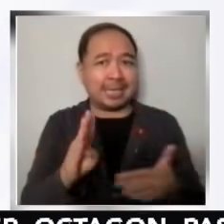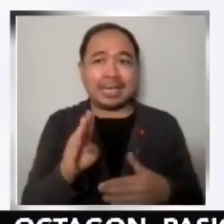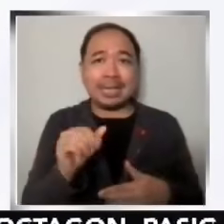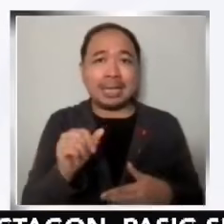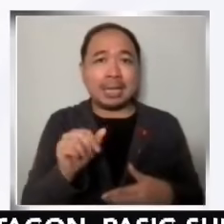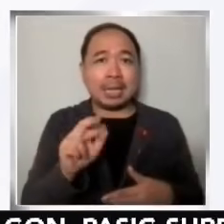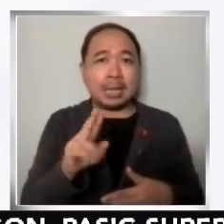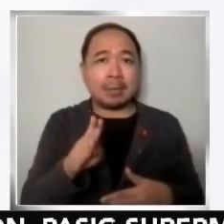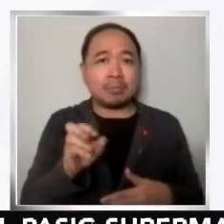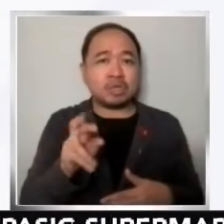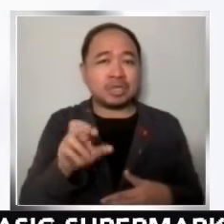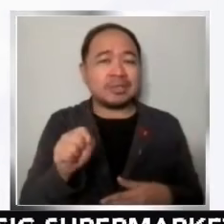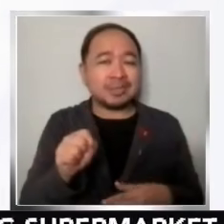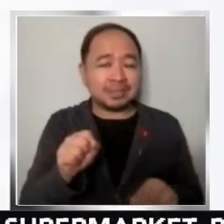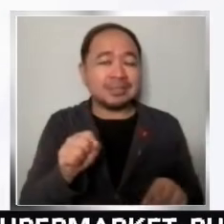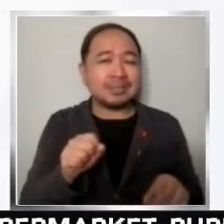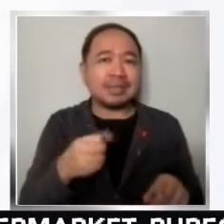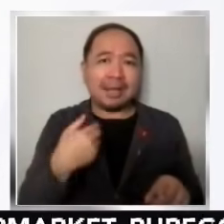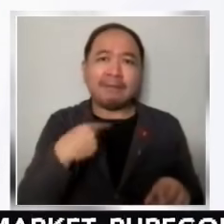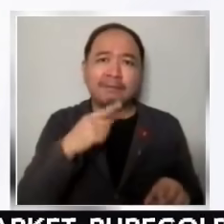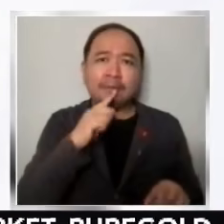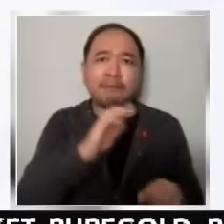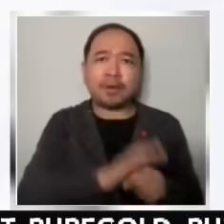ditong armas, wala din pong drugs.